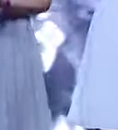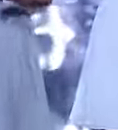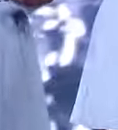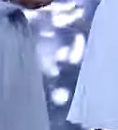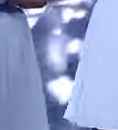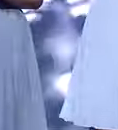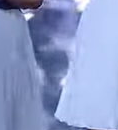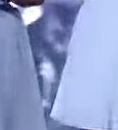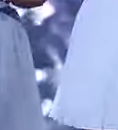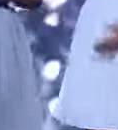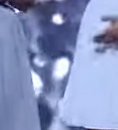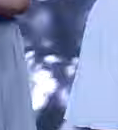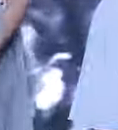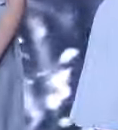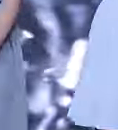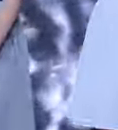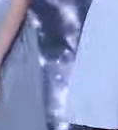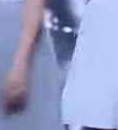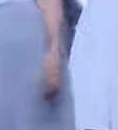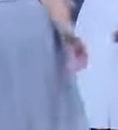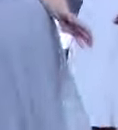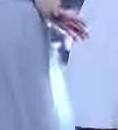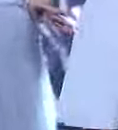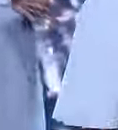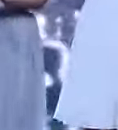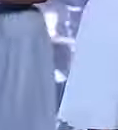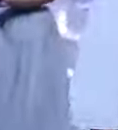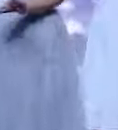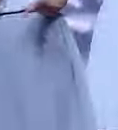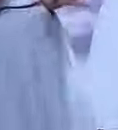dzień, nieważne to co było. Ty